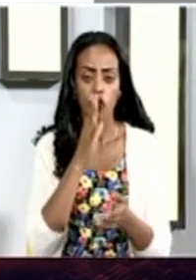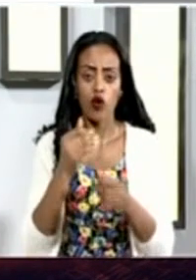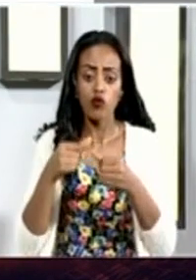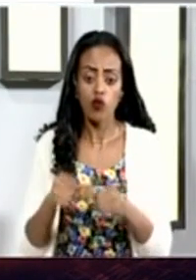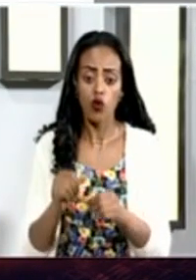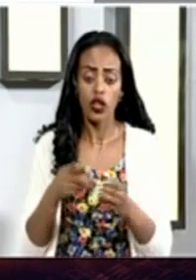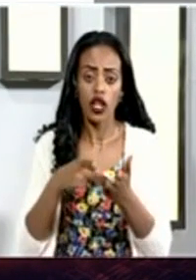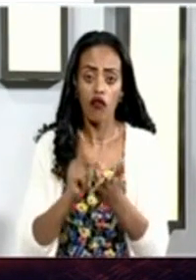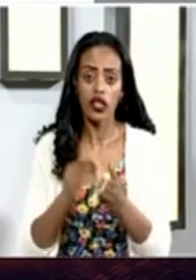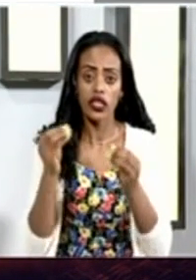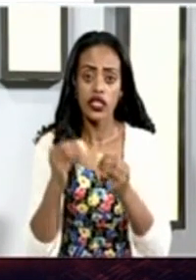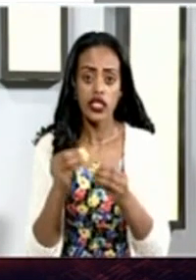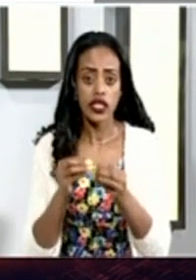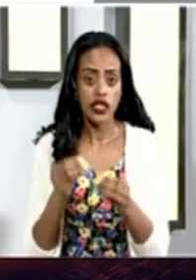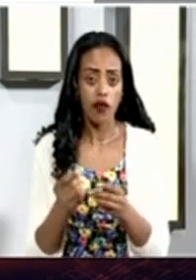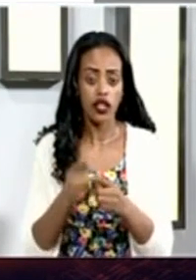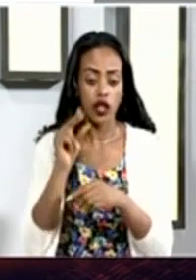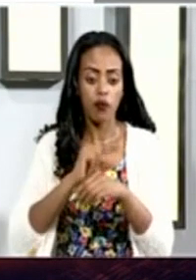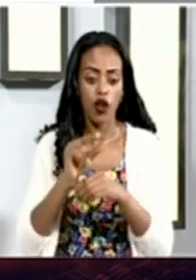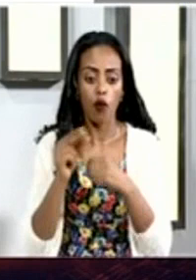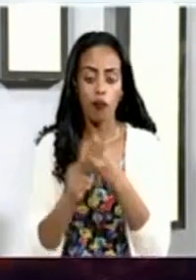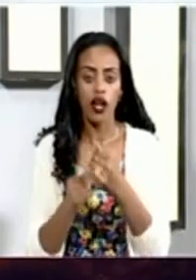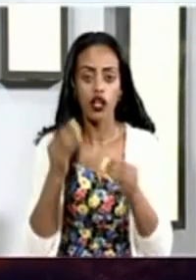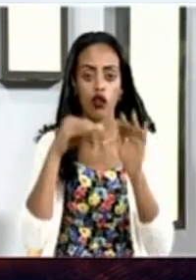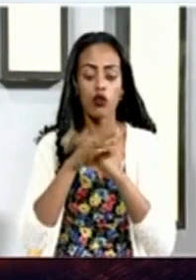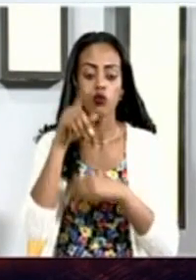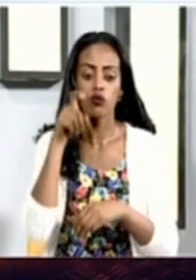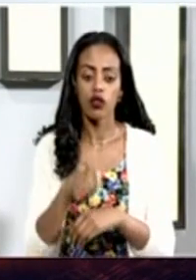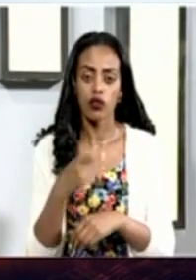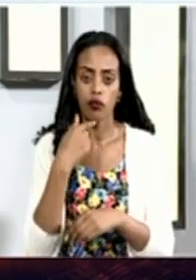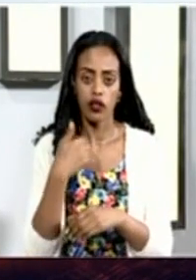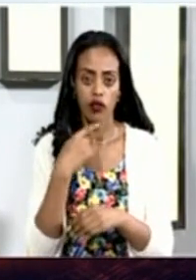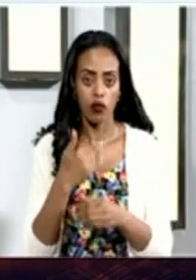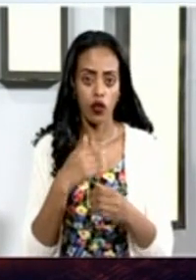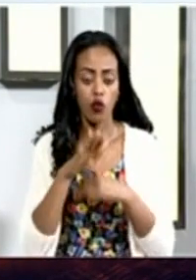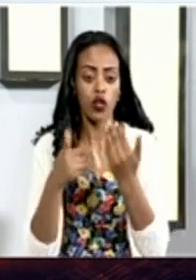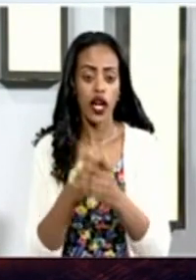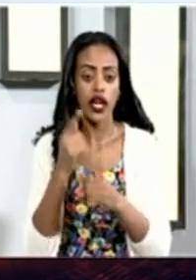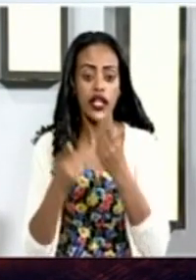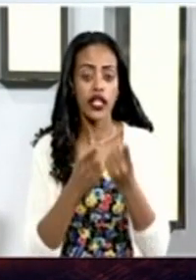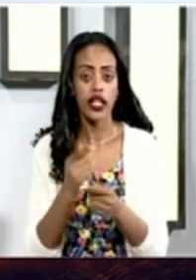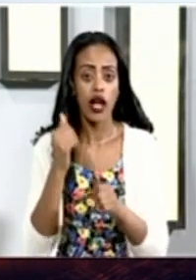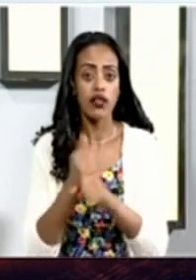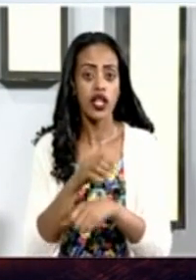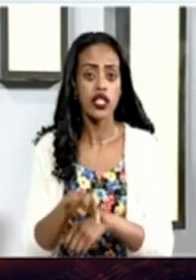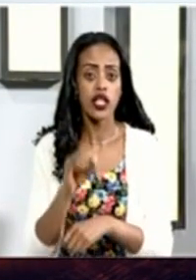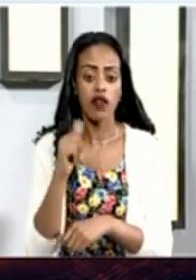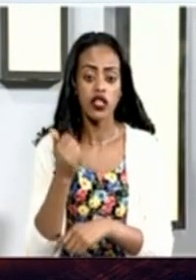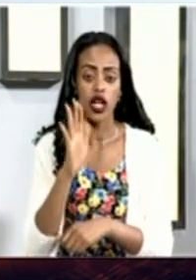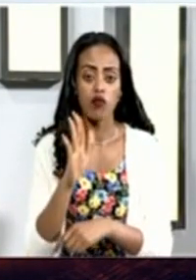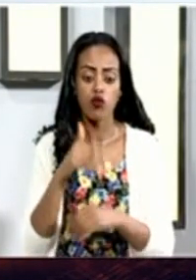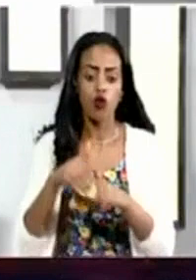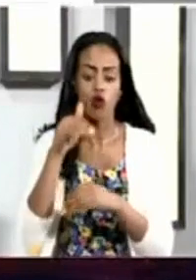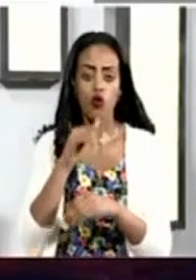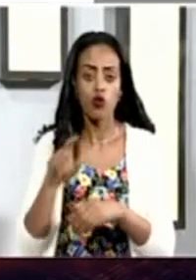أنحو تخفلت حساباتنا ببهيرا وبانك إتيبيا كركبو كم ستوسانة حبيرو لهم كلن بانك تاتنا قدي أبسرح نزركب عسر تحموش